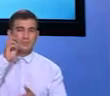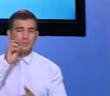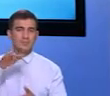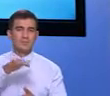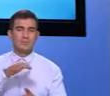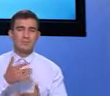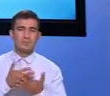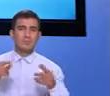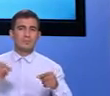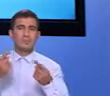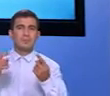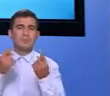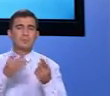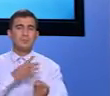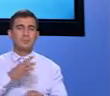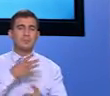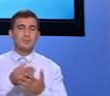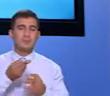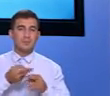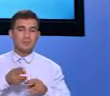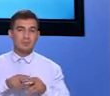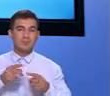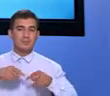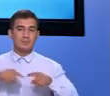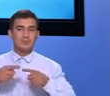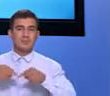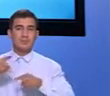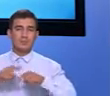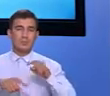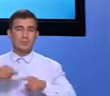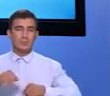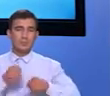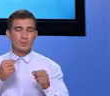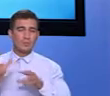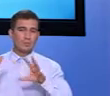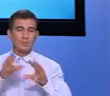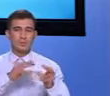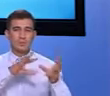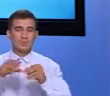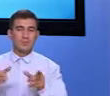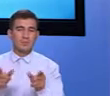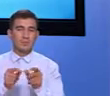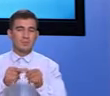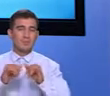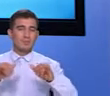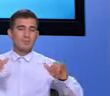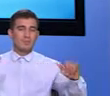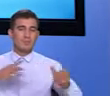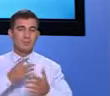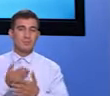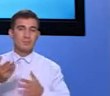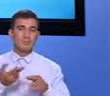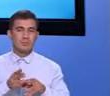ular qabila sifatida birlashib ketishi natijasida hattoki Kushon podshohligi o'zlarini asosiy